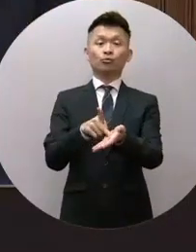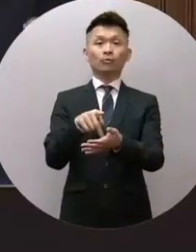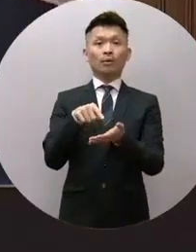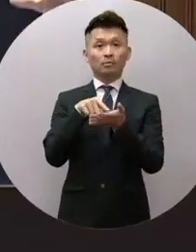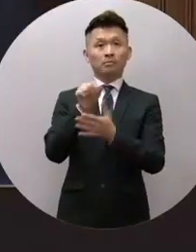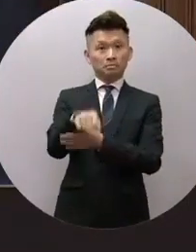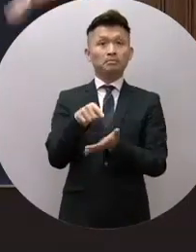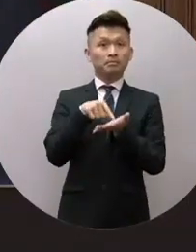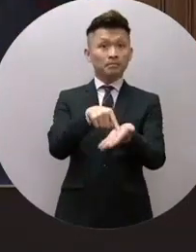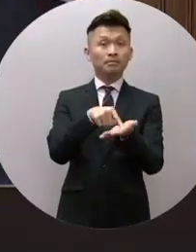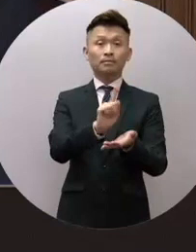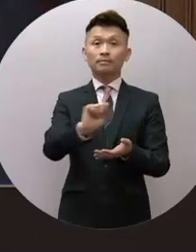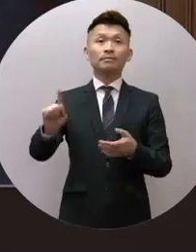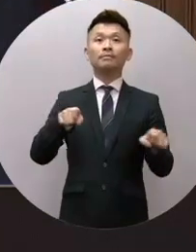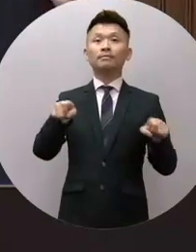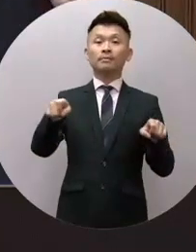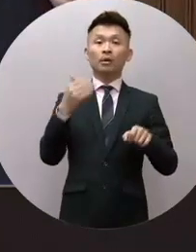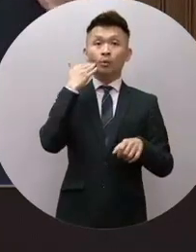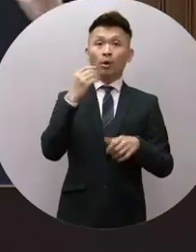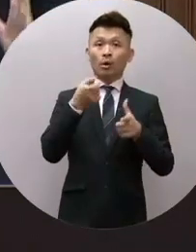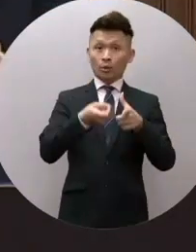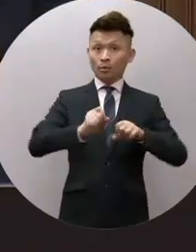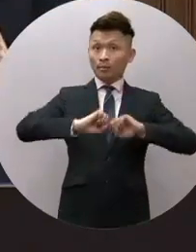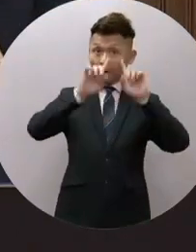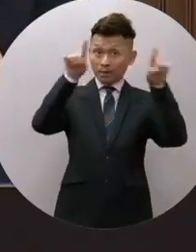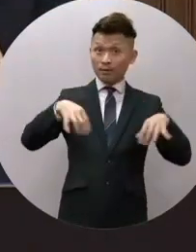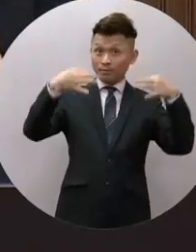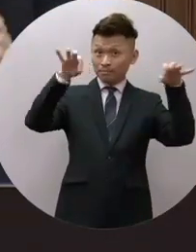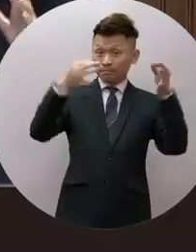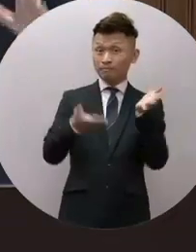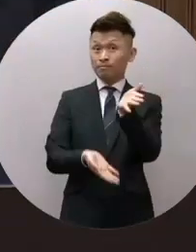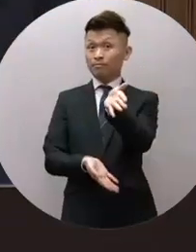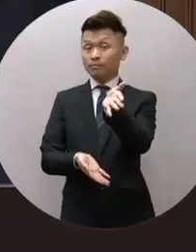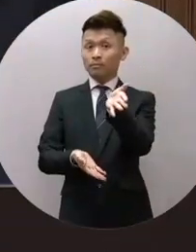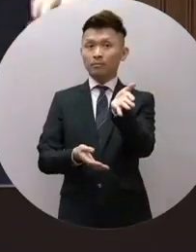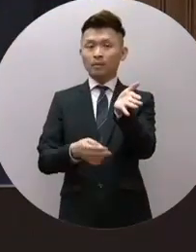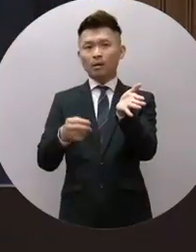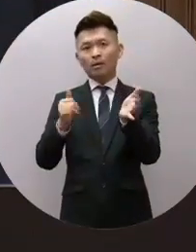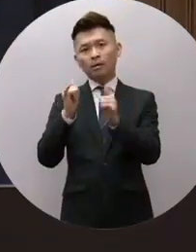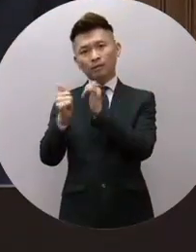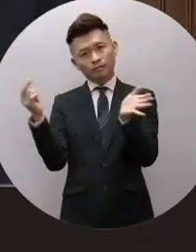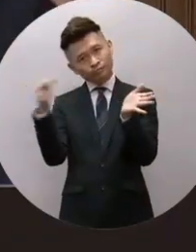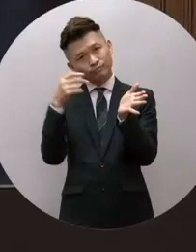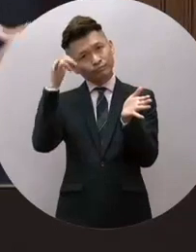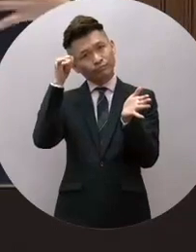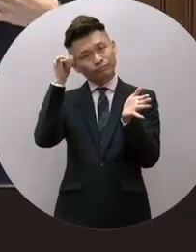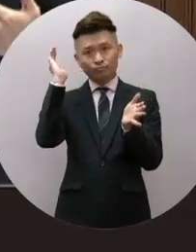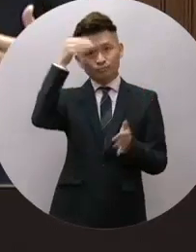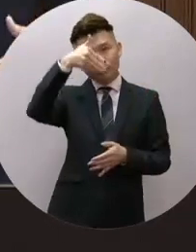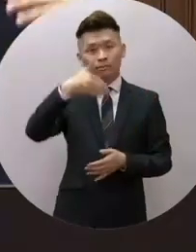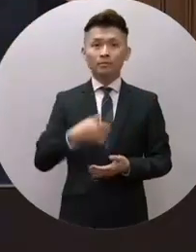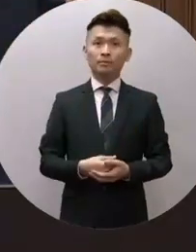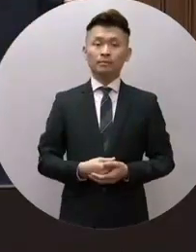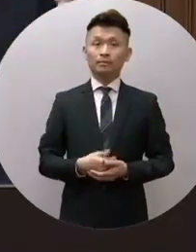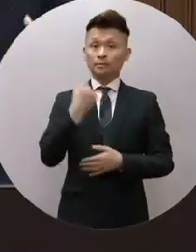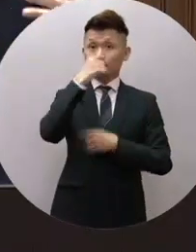同的计划，可是呢，如果你只是透过一张的公告，很多的百姓他其实不是很了解，会去看公告。那台